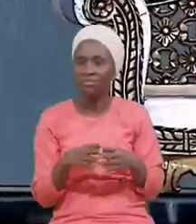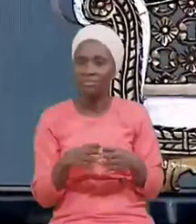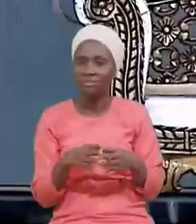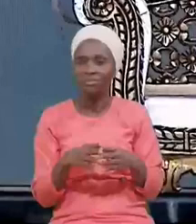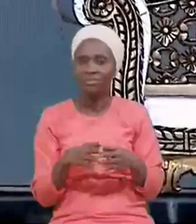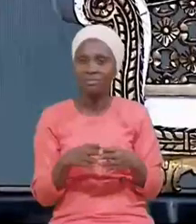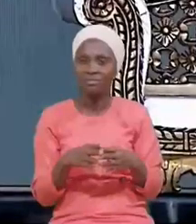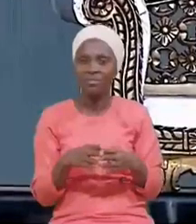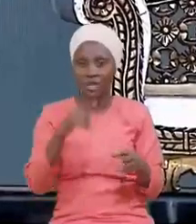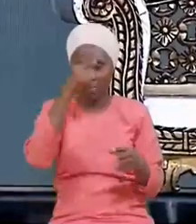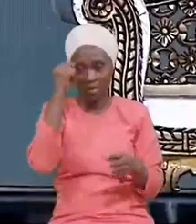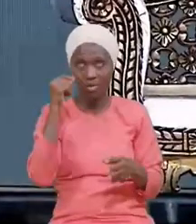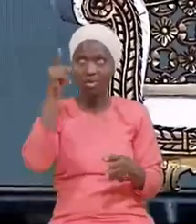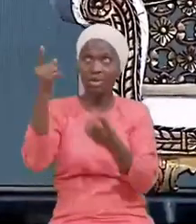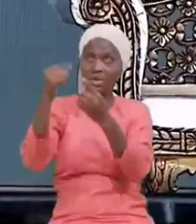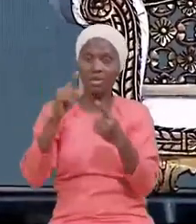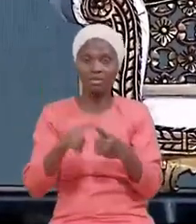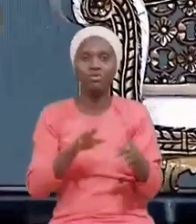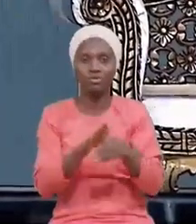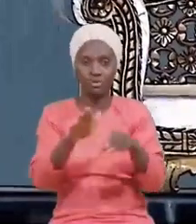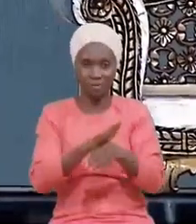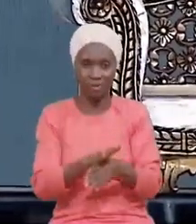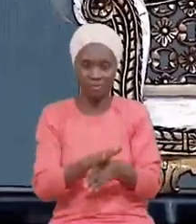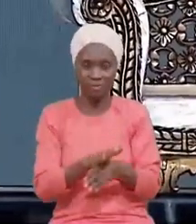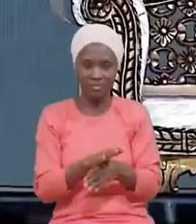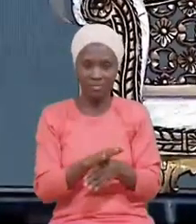Il délivre parce qu'il est venu accomplir.